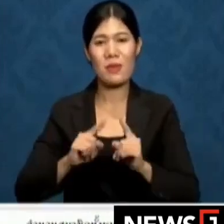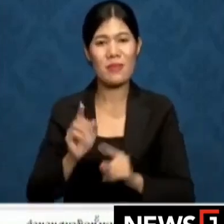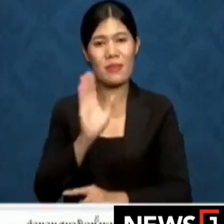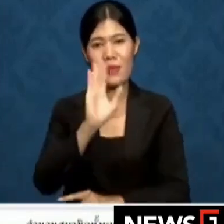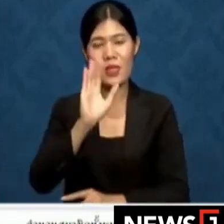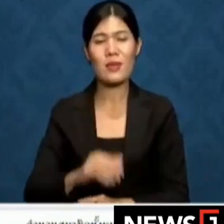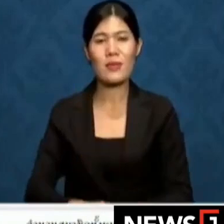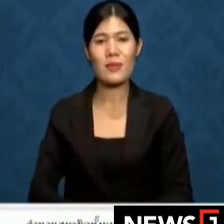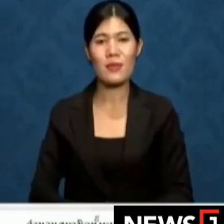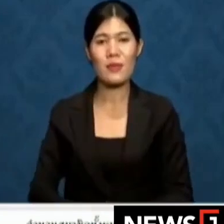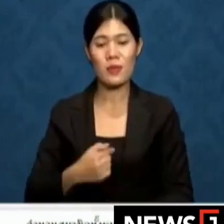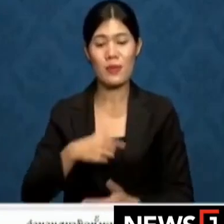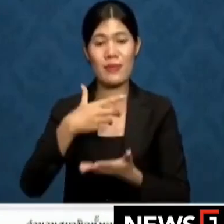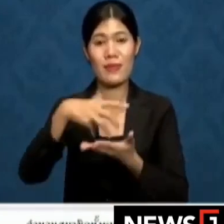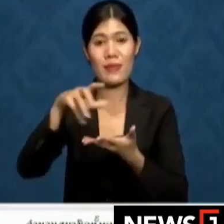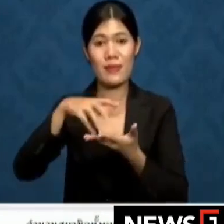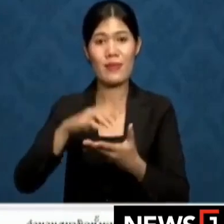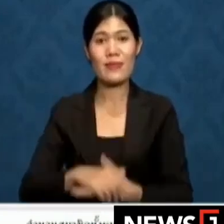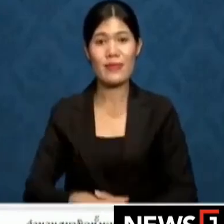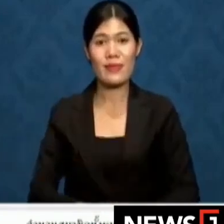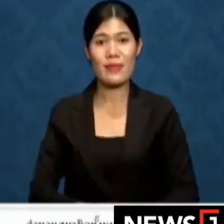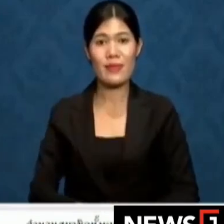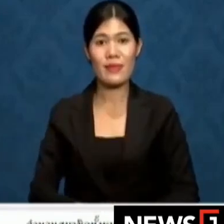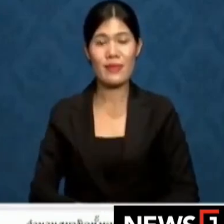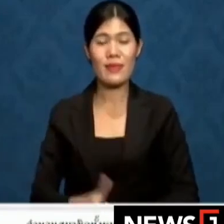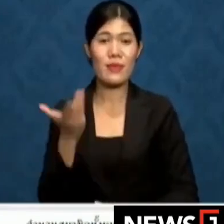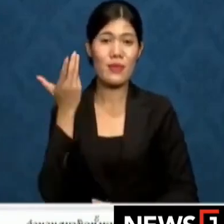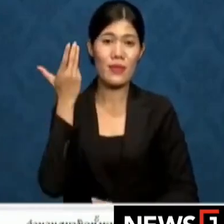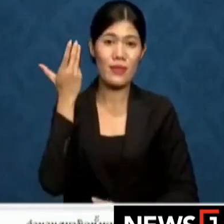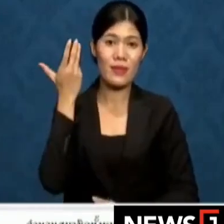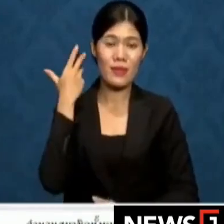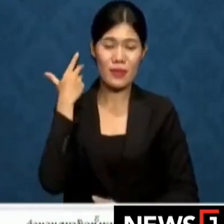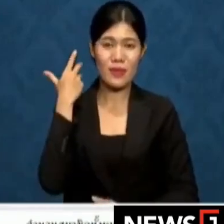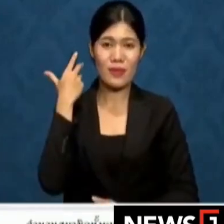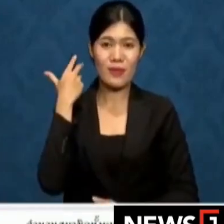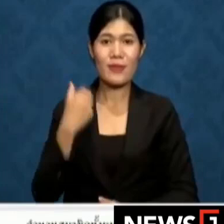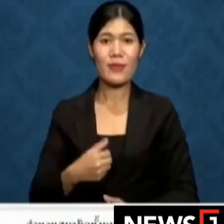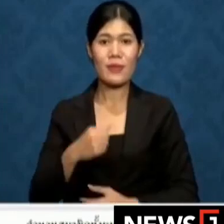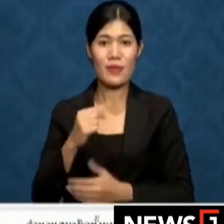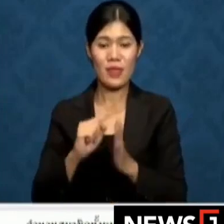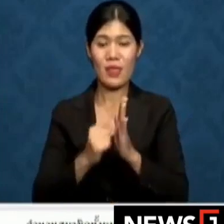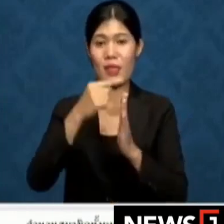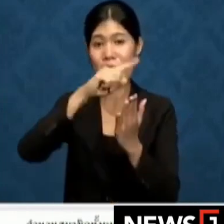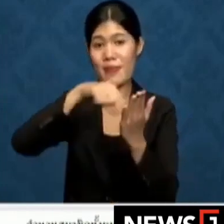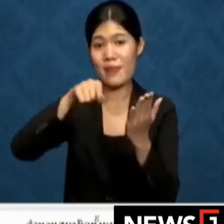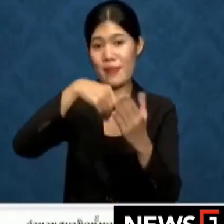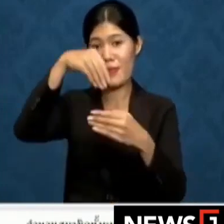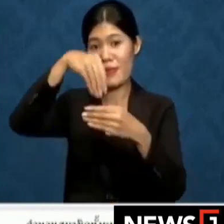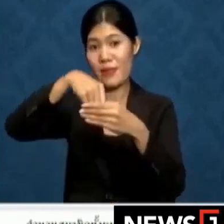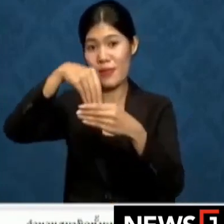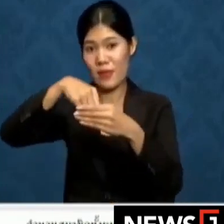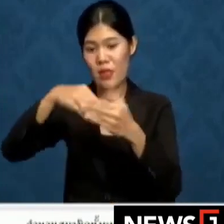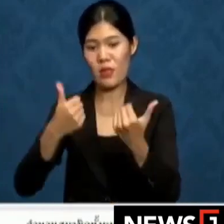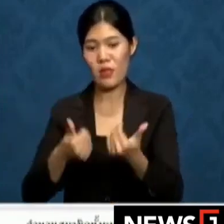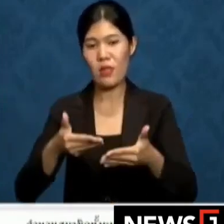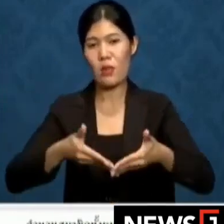5เรื่องของภาระดอกเบี้ยที่รัฐบาลชำระน้อยงบรายจ่ายปี 68มีการตั้งงบตั้งงบนะคะในการชำระ